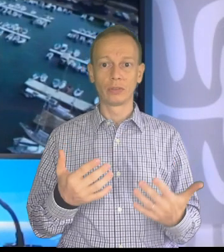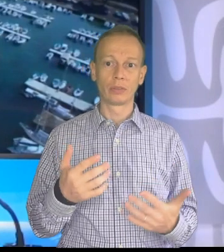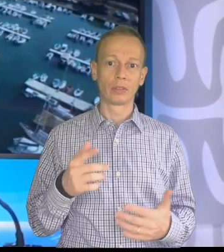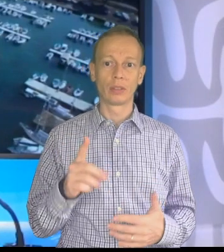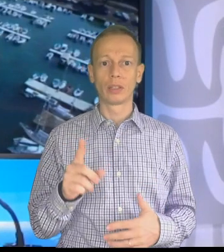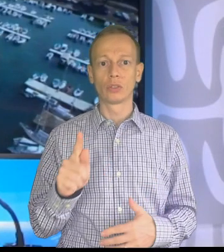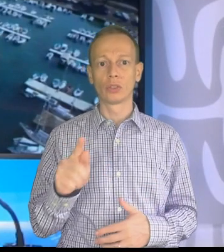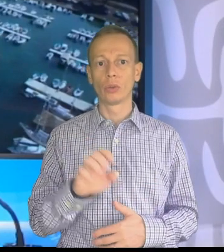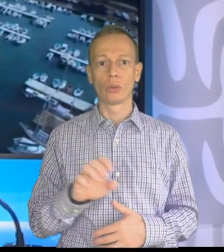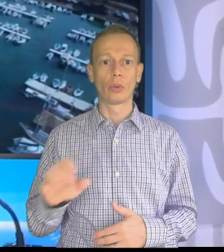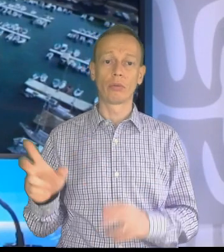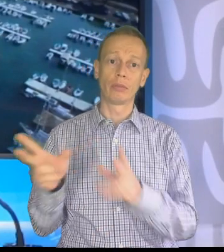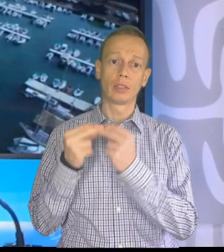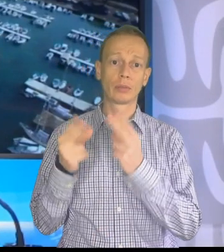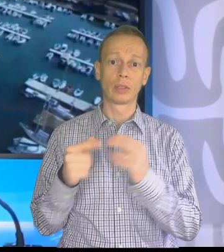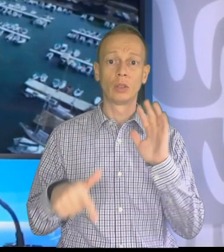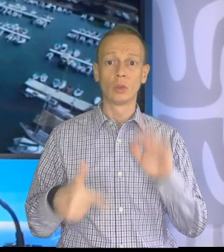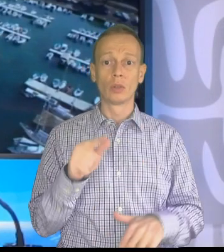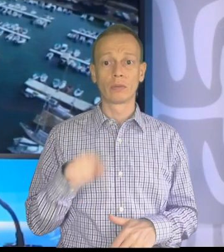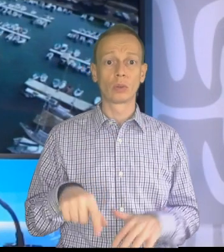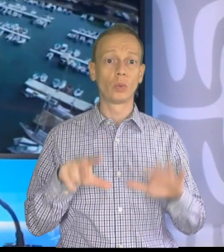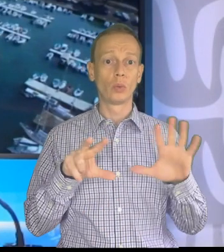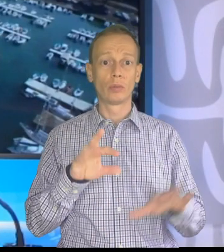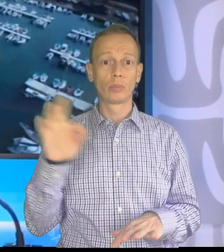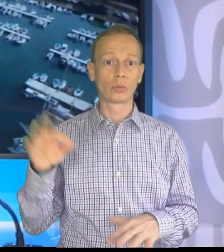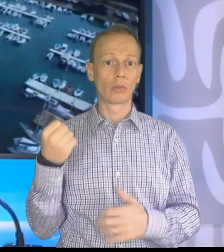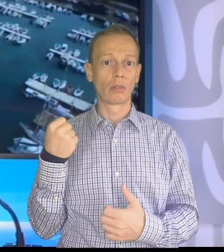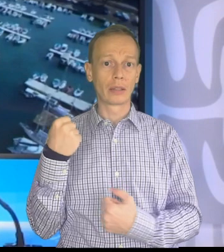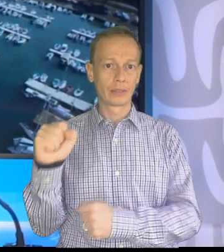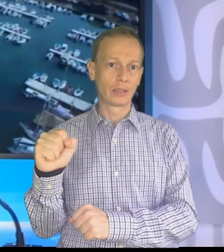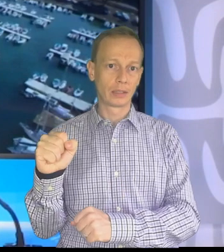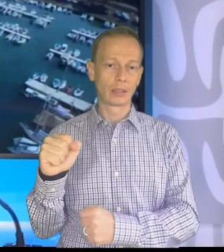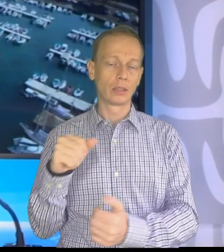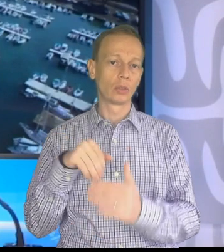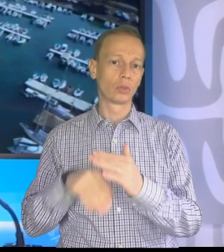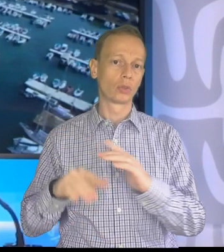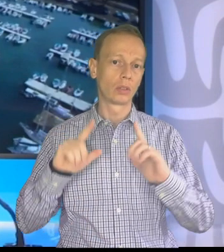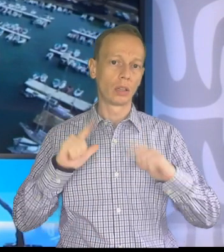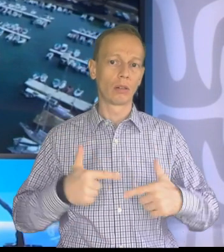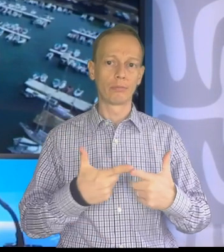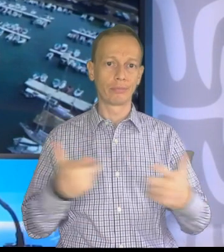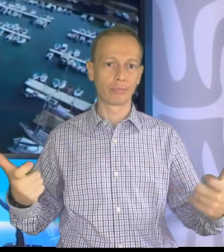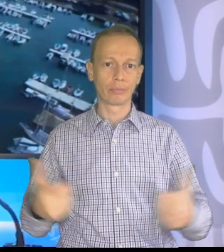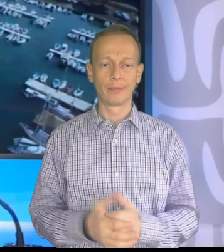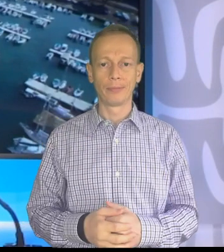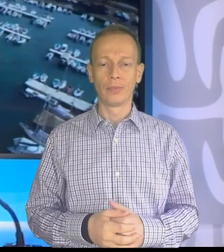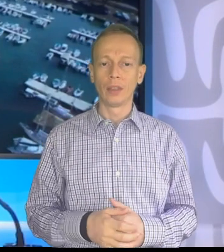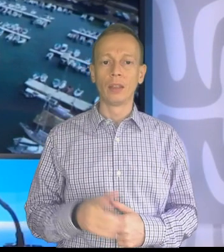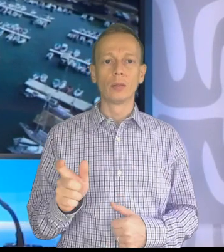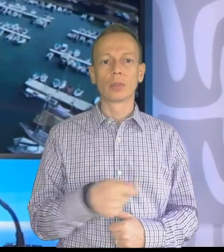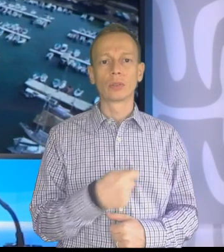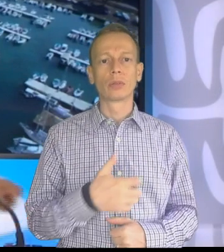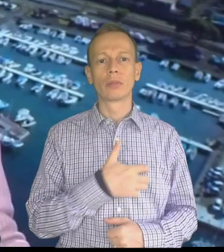également que les derniers chiffres donc, de la DG2E fait état donc, de 12,8% de grévistes donc,